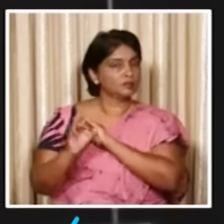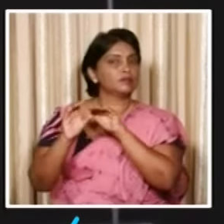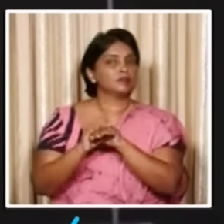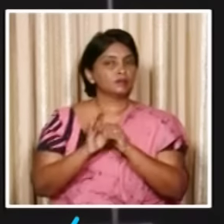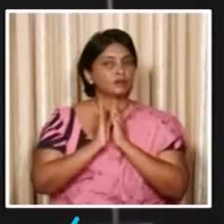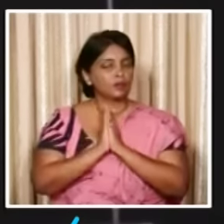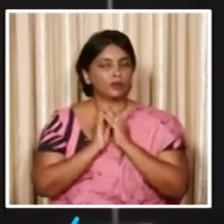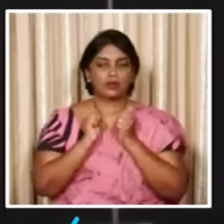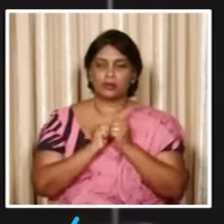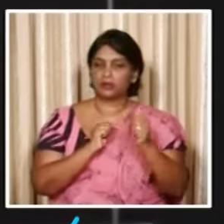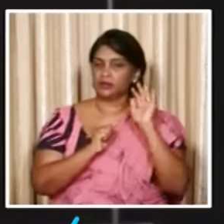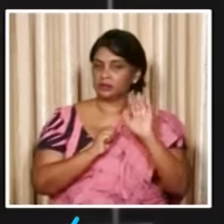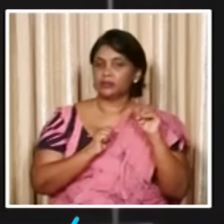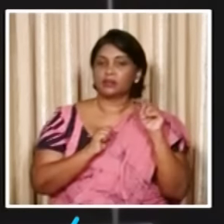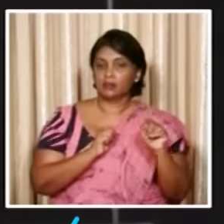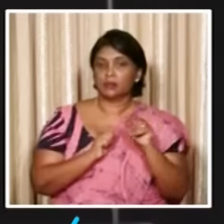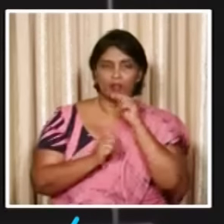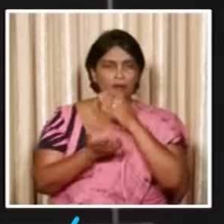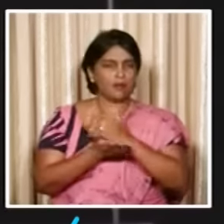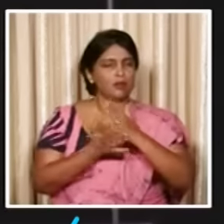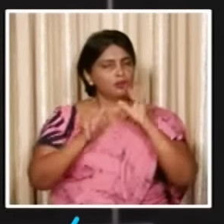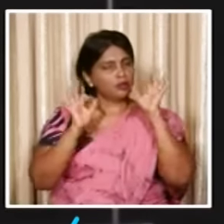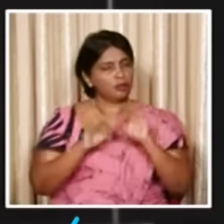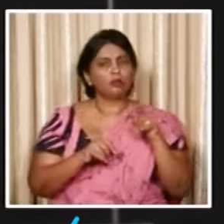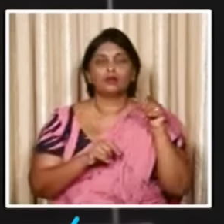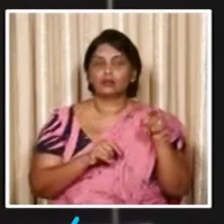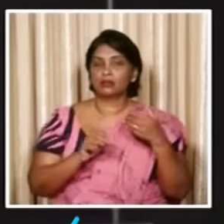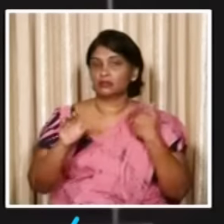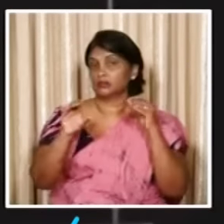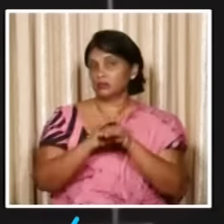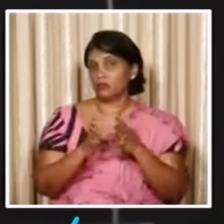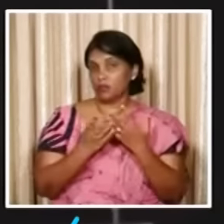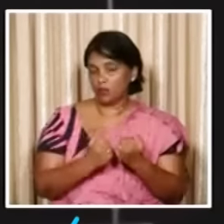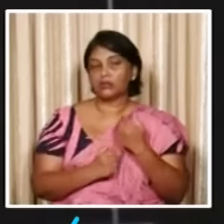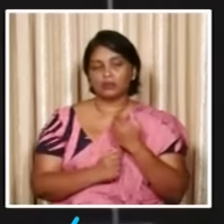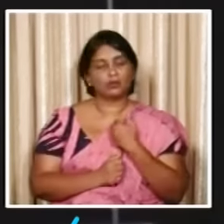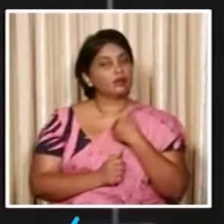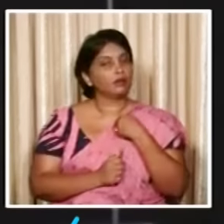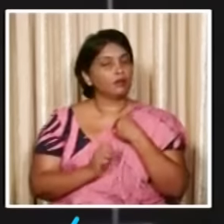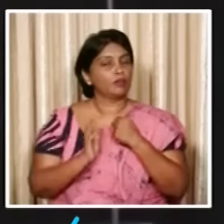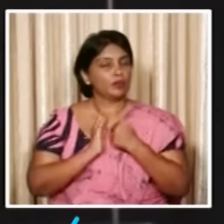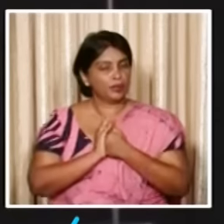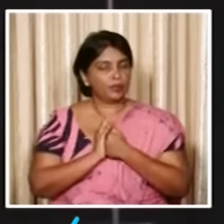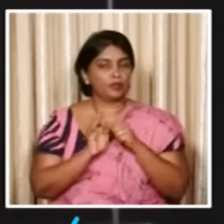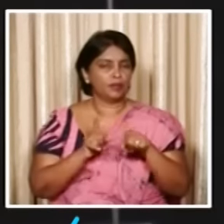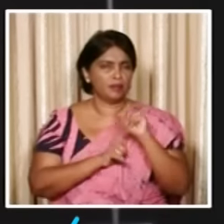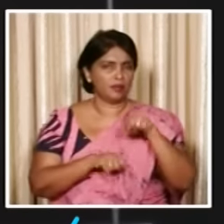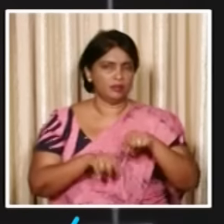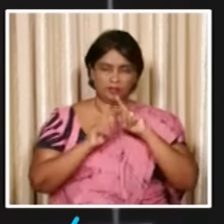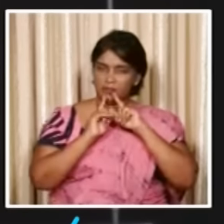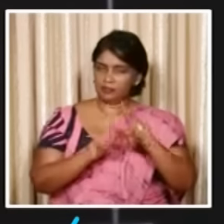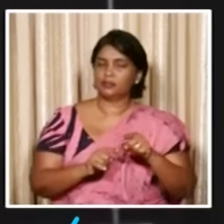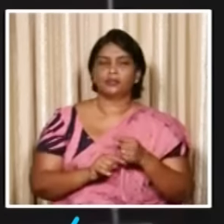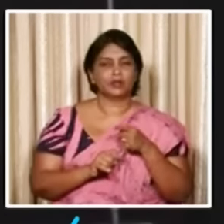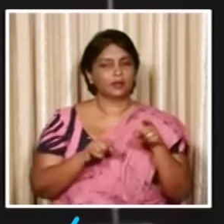எந்த தடையும் இருக்கக்கூடாது என்பதைத்தான் நான் இந்த உயர்ந்த சபையினூடாக இந்த நாட்டினுடைய ஜனாதிபதி தொல்பொருள் அமைச்சர் உட்பட அனைவரையும்